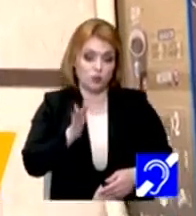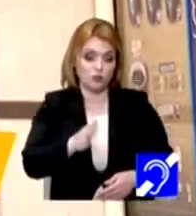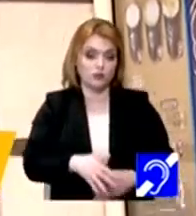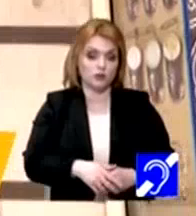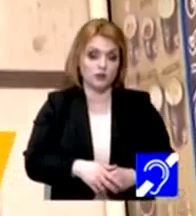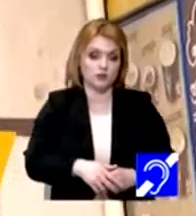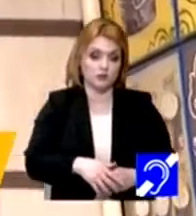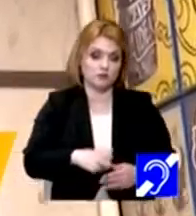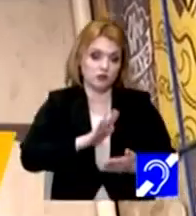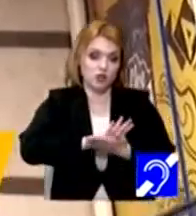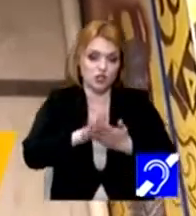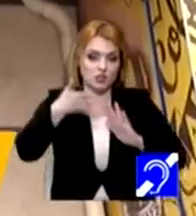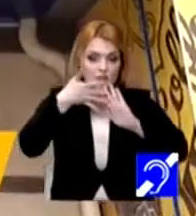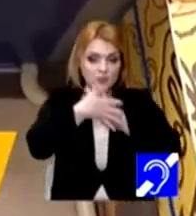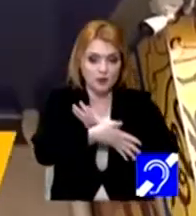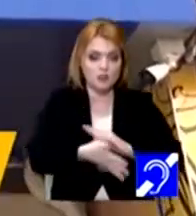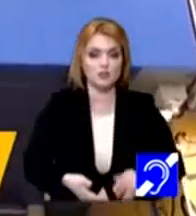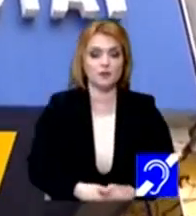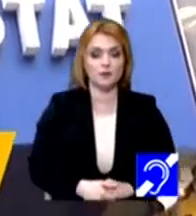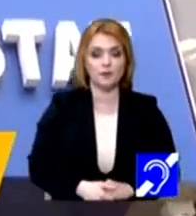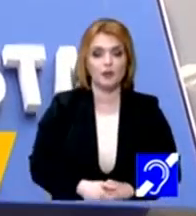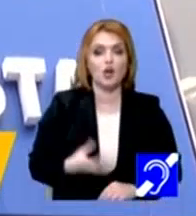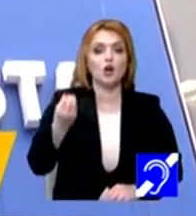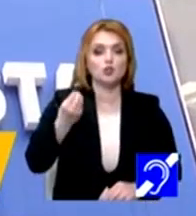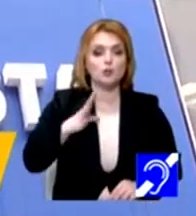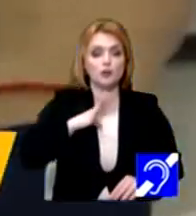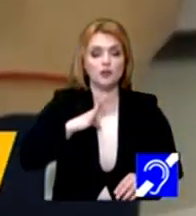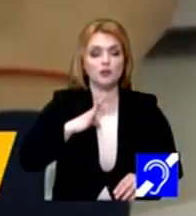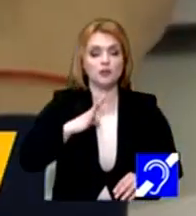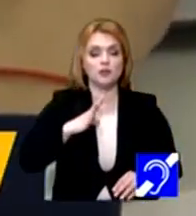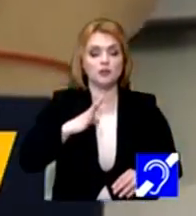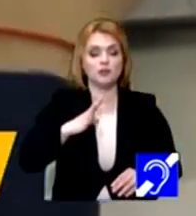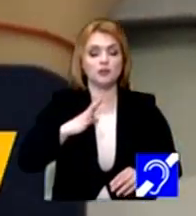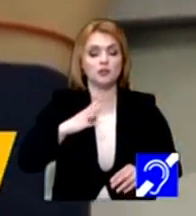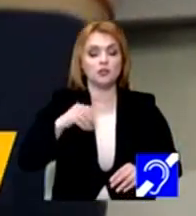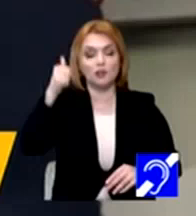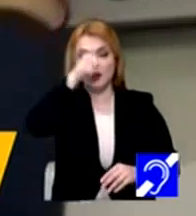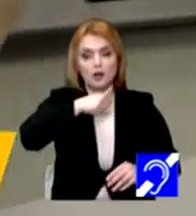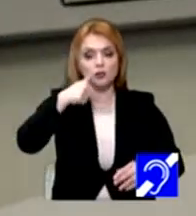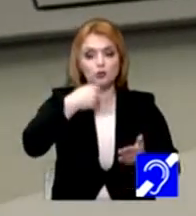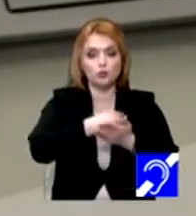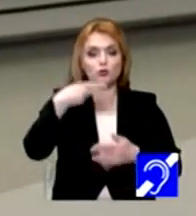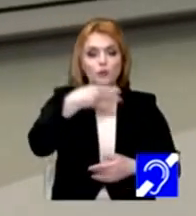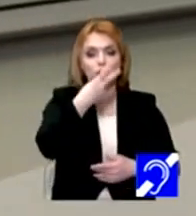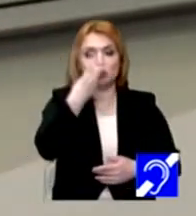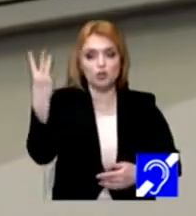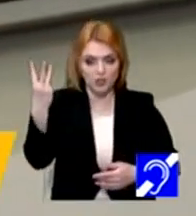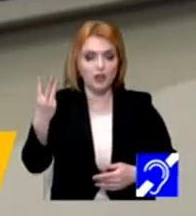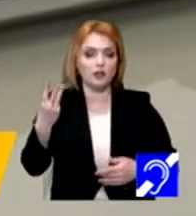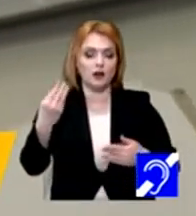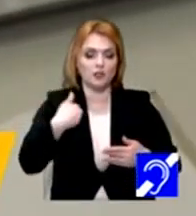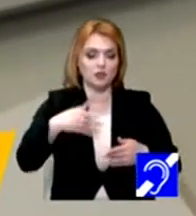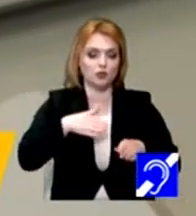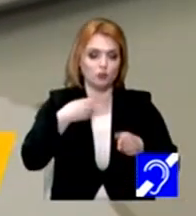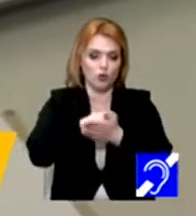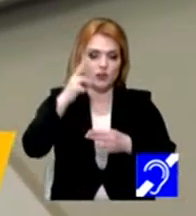la informațiile financiare din luna septembrie 2023. Urmează să fie perfectată și o listă a statelor cu care va fi realizat